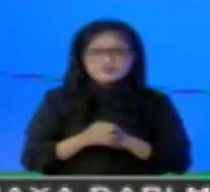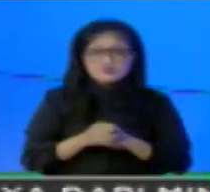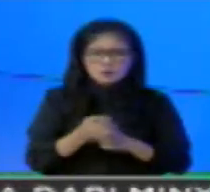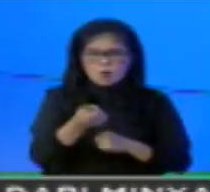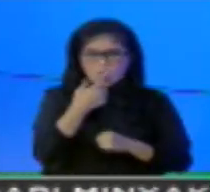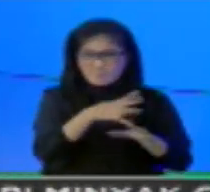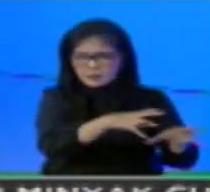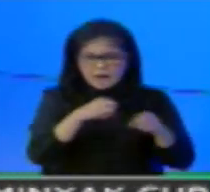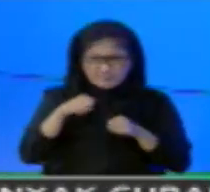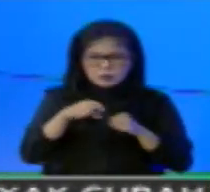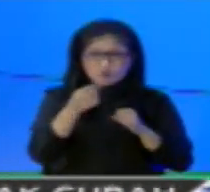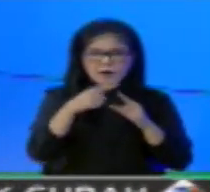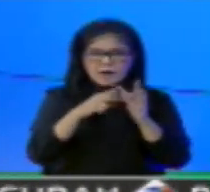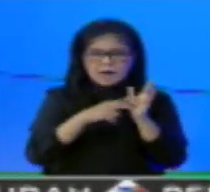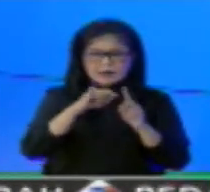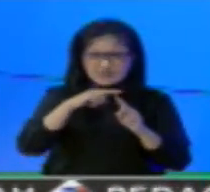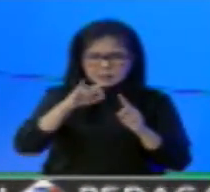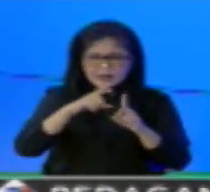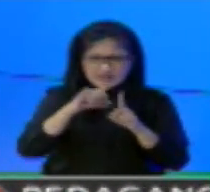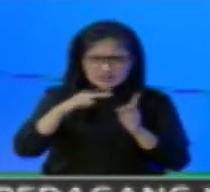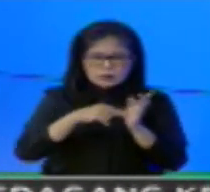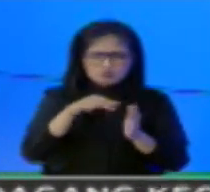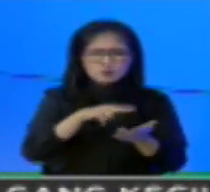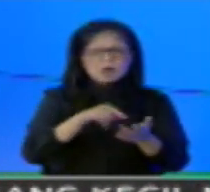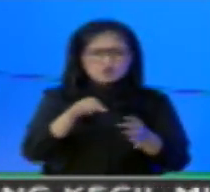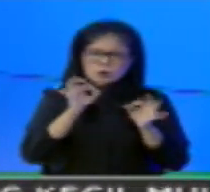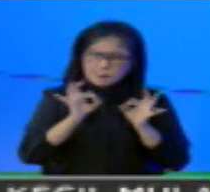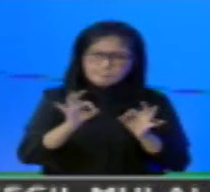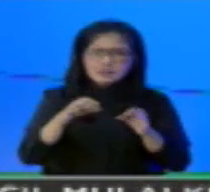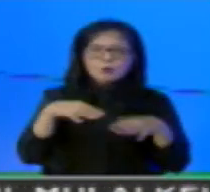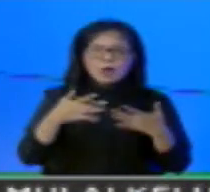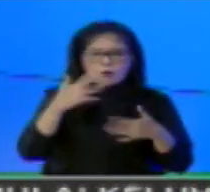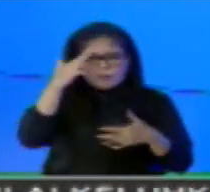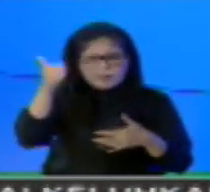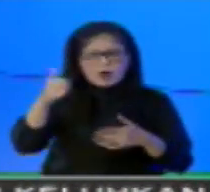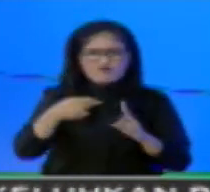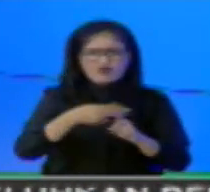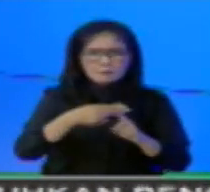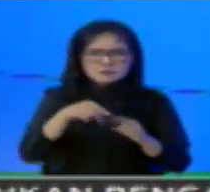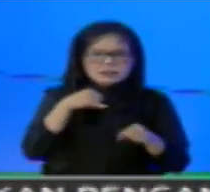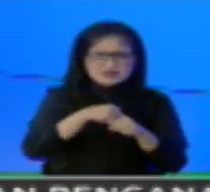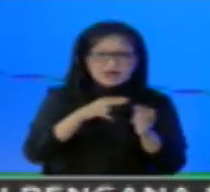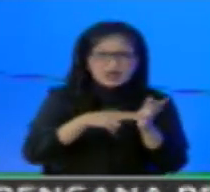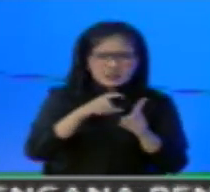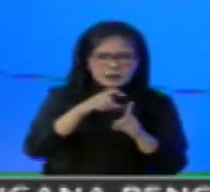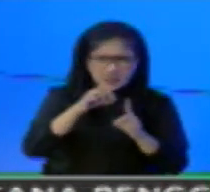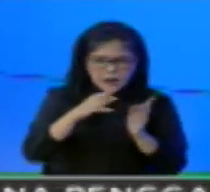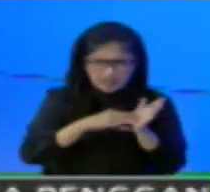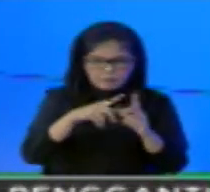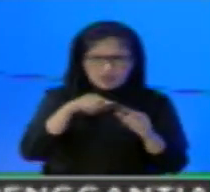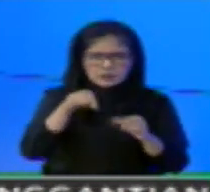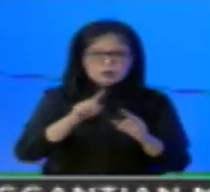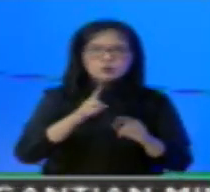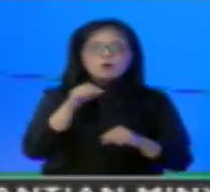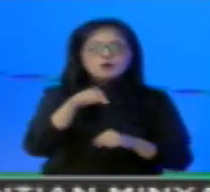Penarikan obat ranitidin dinilai tepat oleh praktisi farmasi karena mengandung NDMA dan berpotensi kanker. NDMA yang